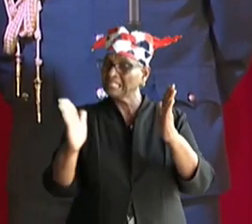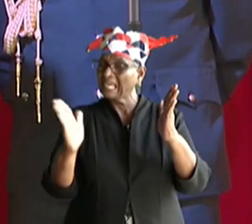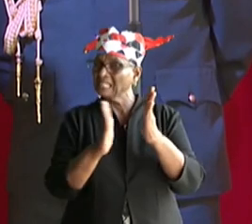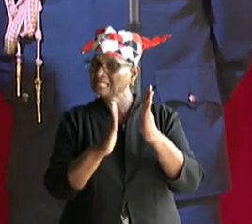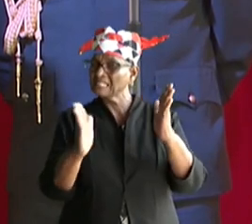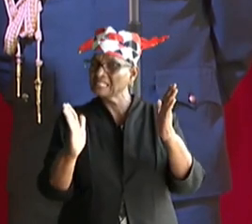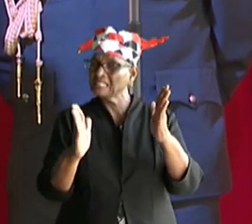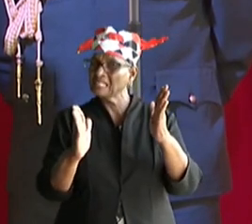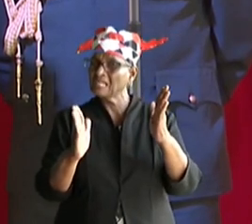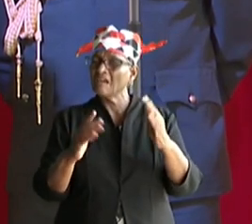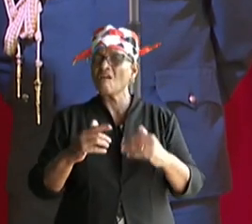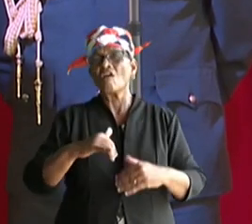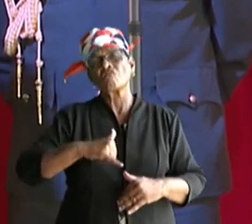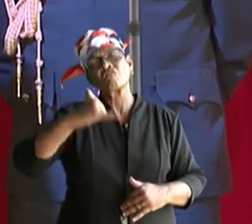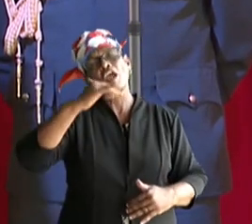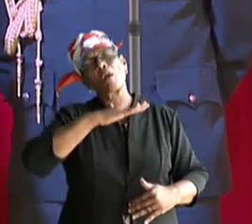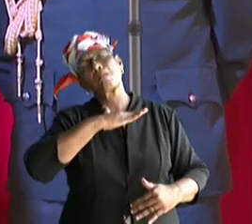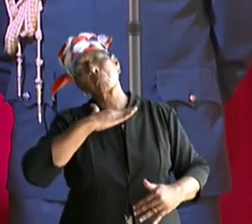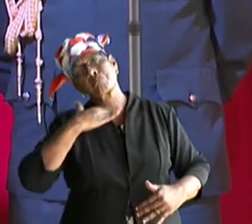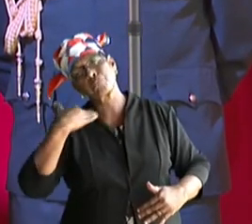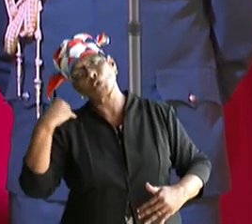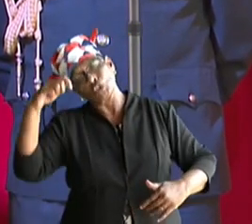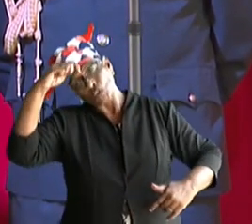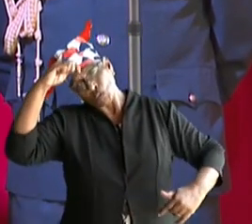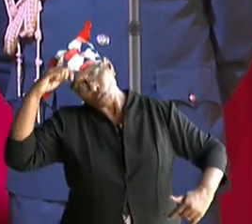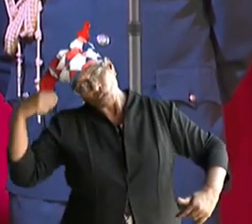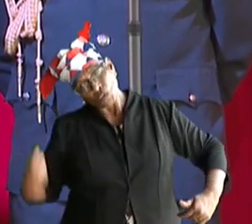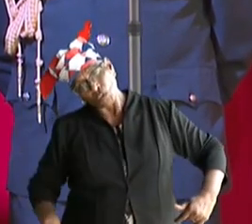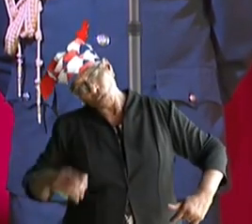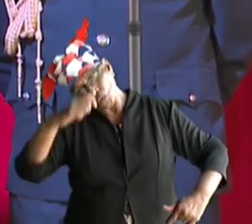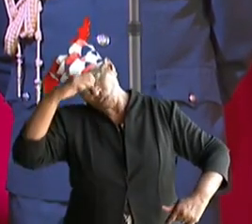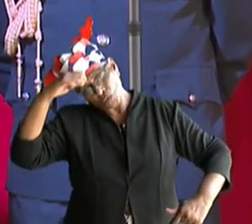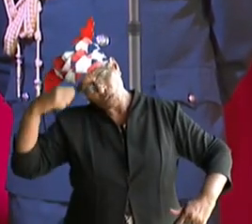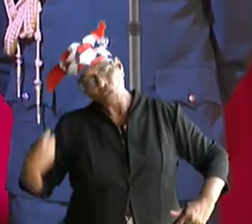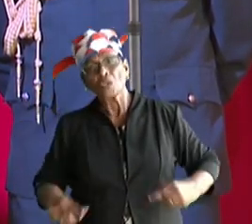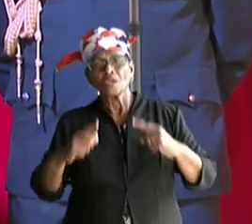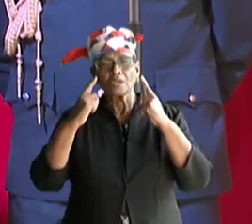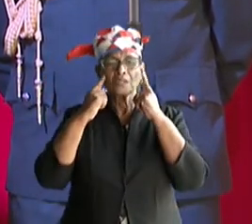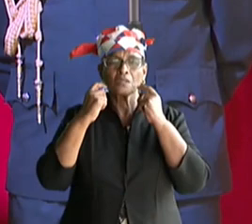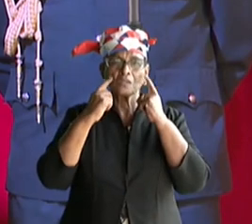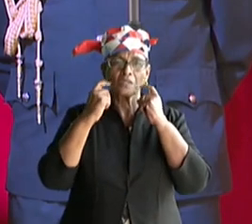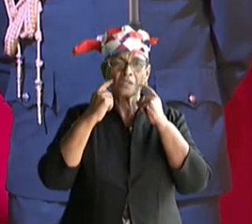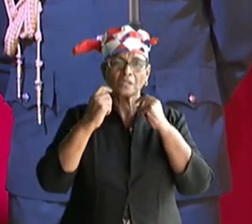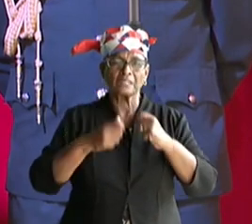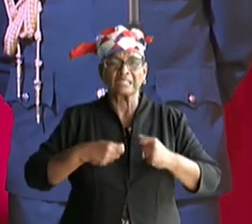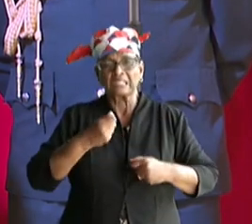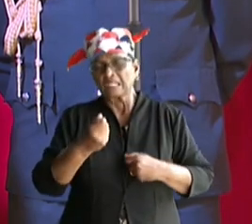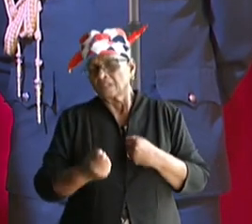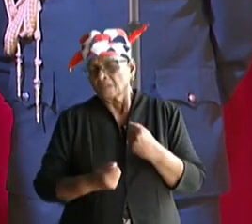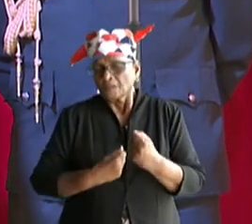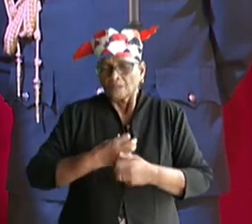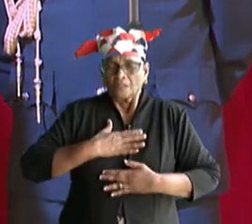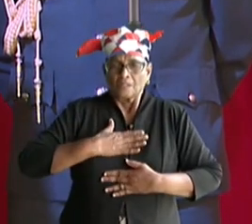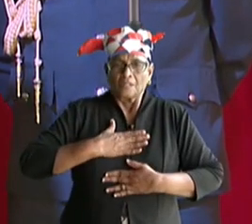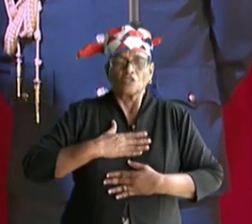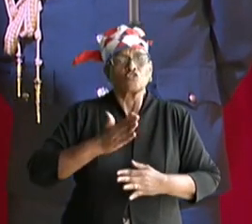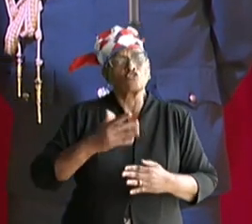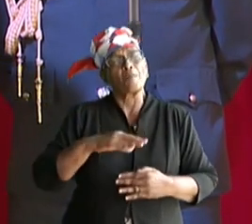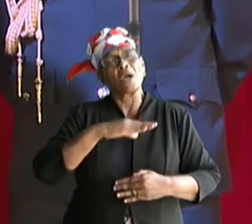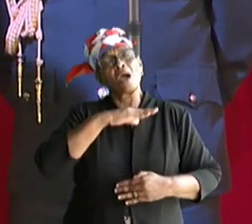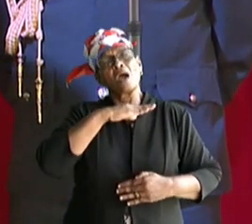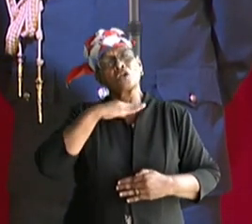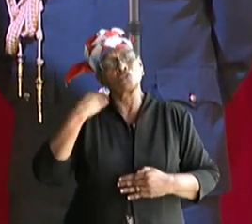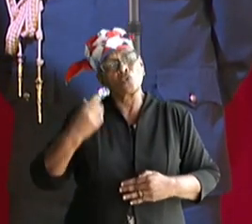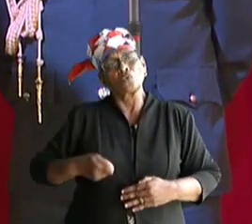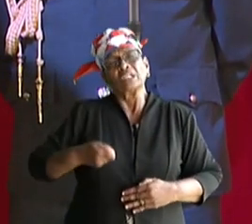hebben bloed, zweet en tranen geofferd. Meneer voorzitter, sommigen hebben hun leven gegeven